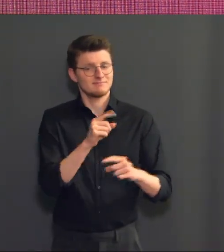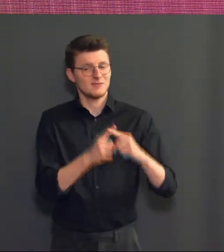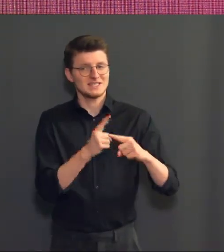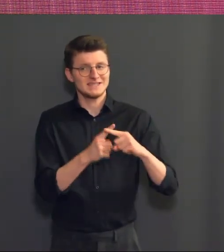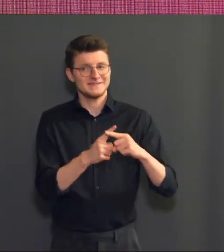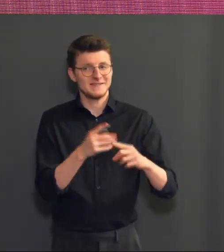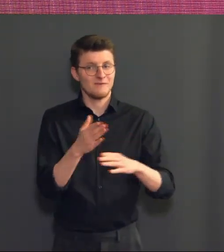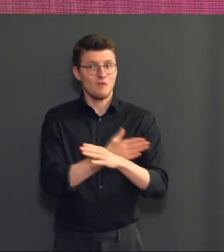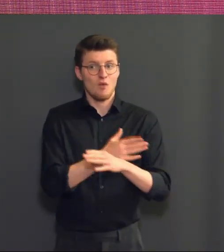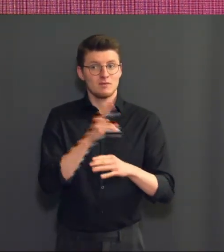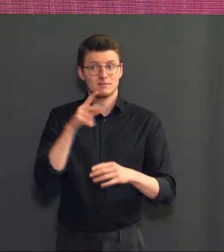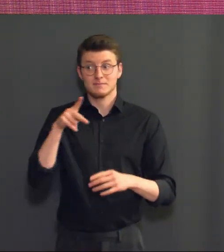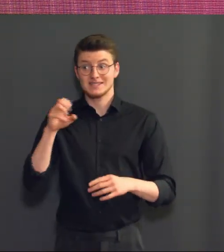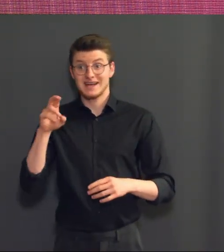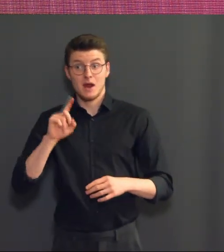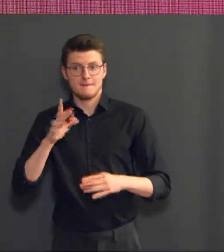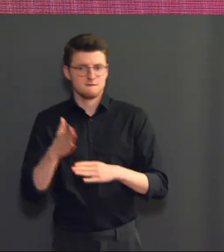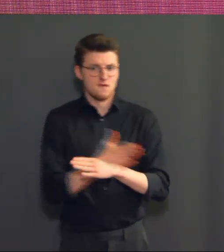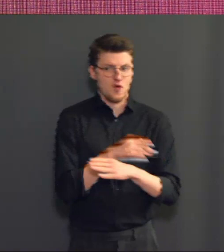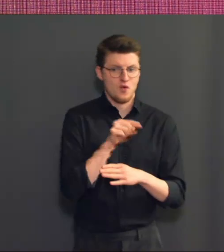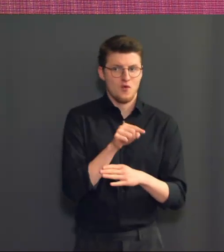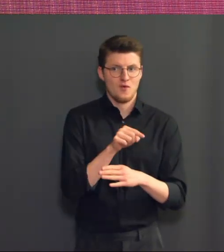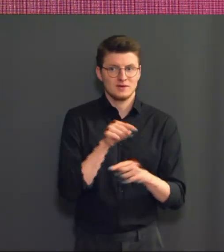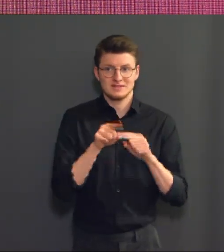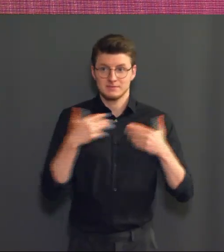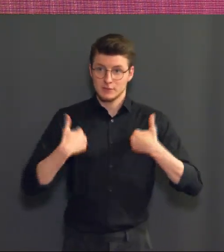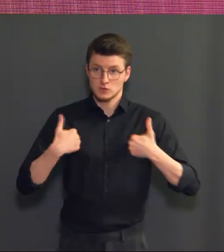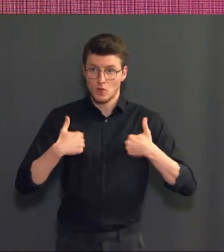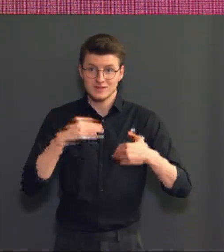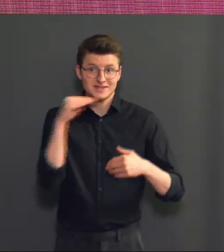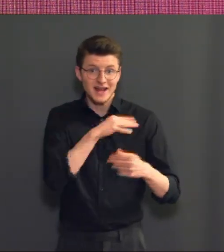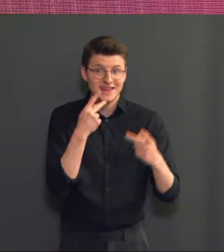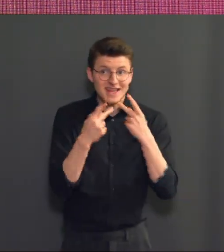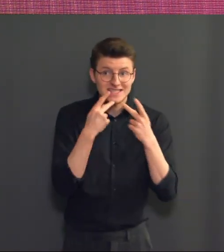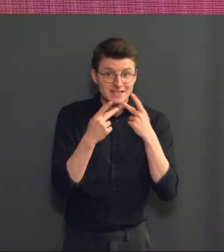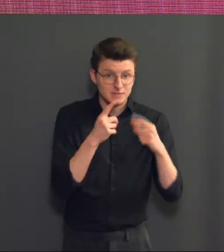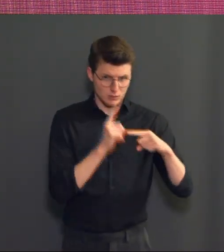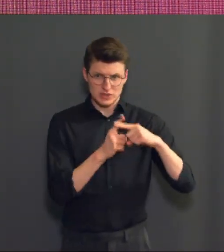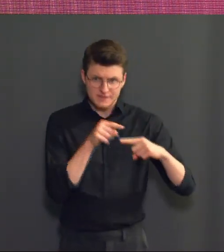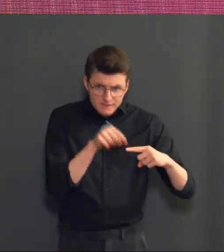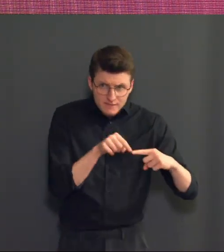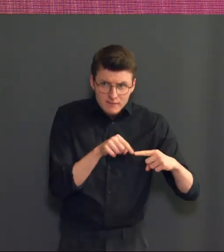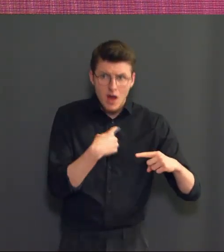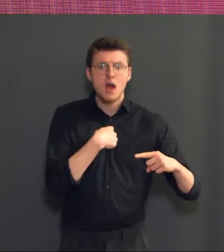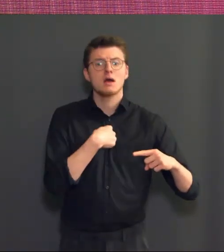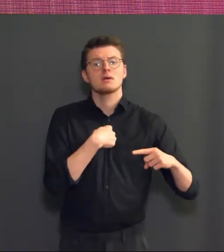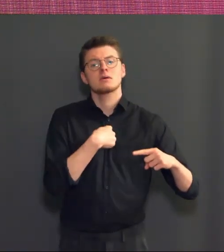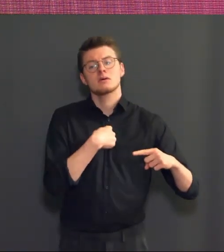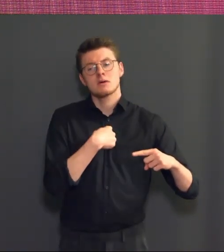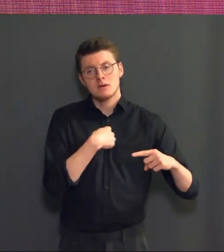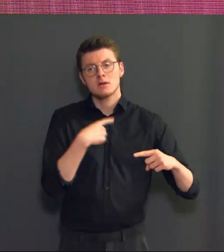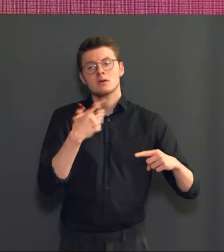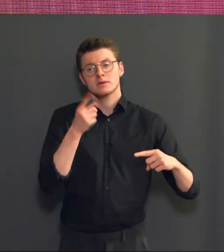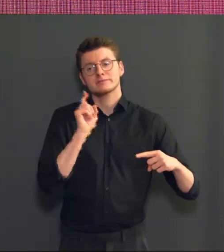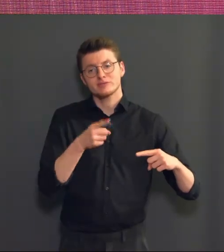PCR-test. Het is zo dat wanneer mensen positief testen op een snelle antigentest, dat er dan aan hen gevraagd wordt om